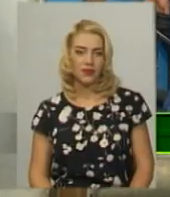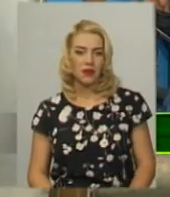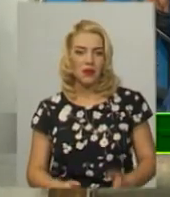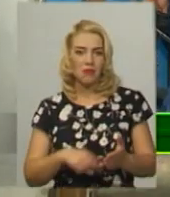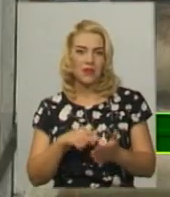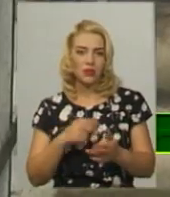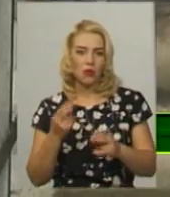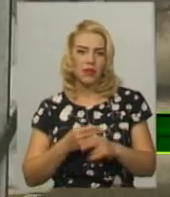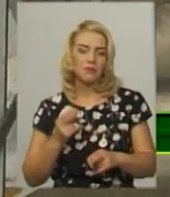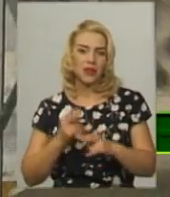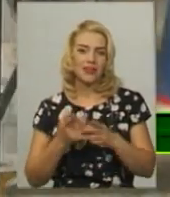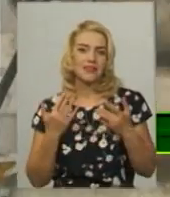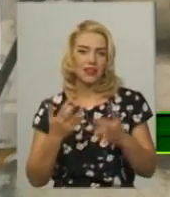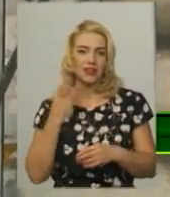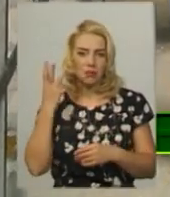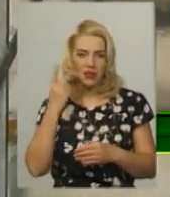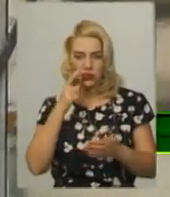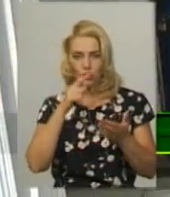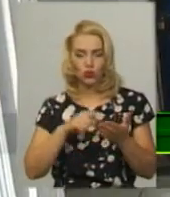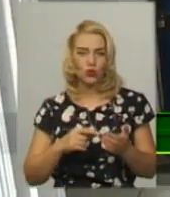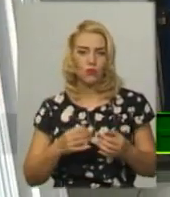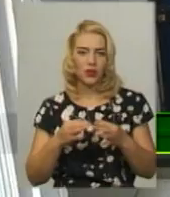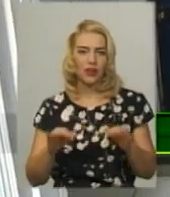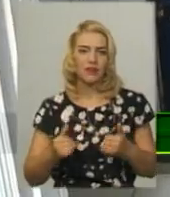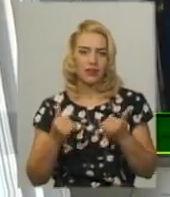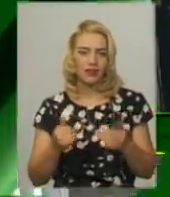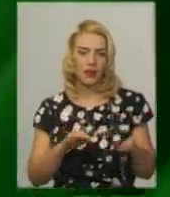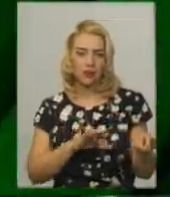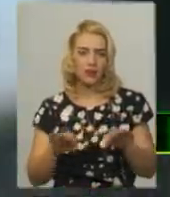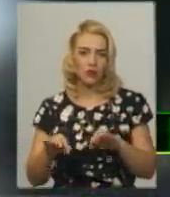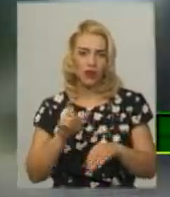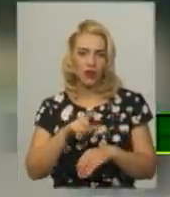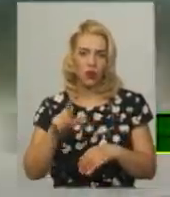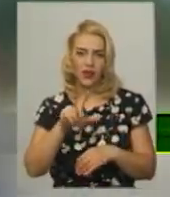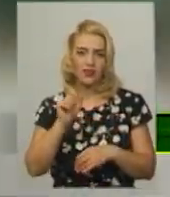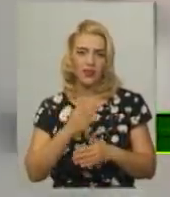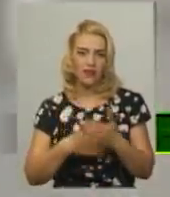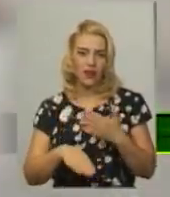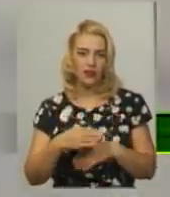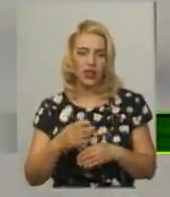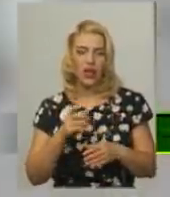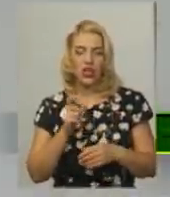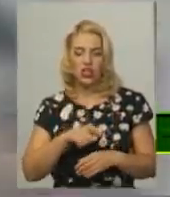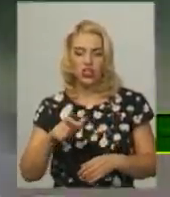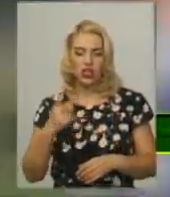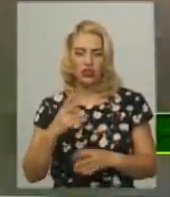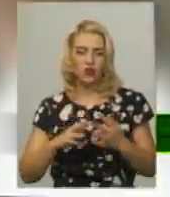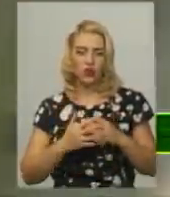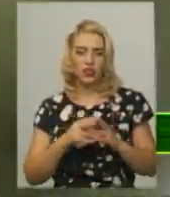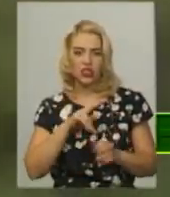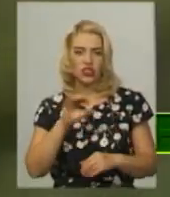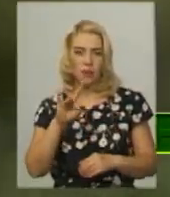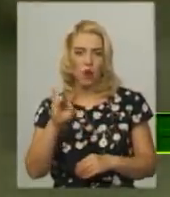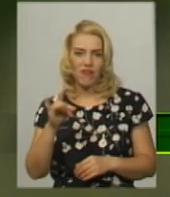Місто без перешкод. Наскільки Хмельницький доступний для пересування людей з інвалідністю? Жителі двох сіл Чемеровецького району перекривали